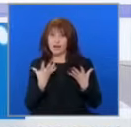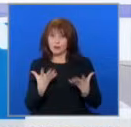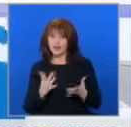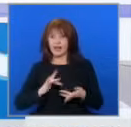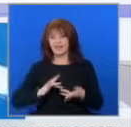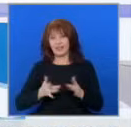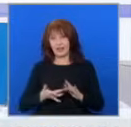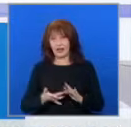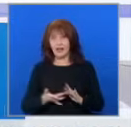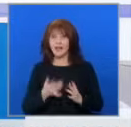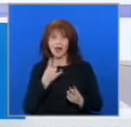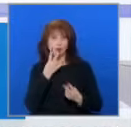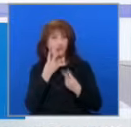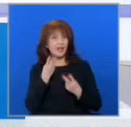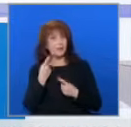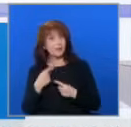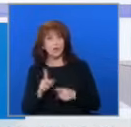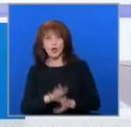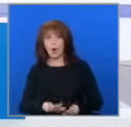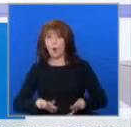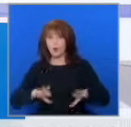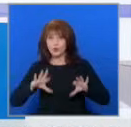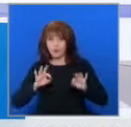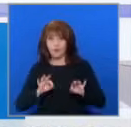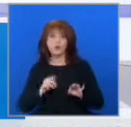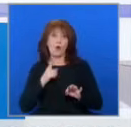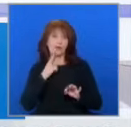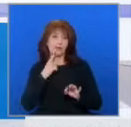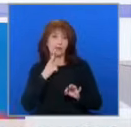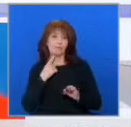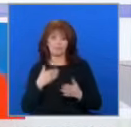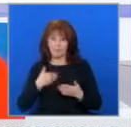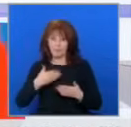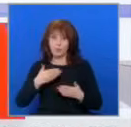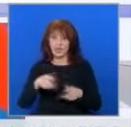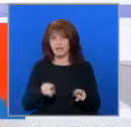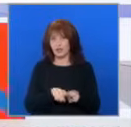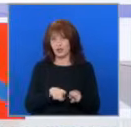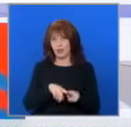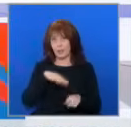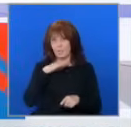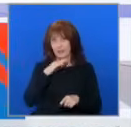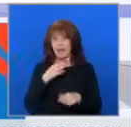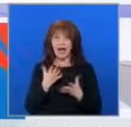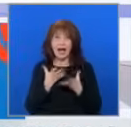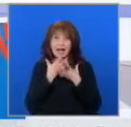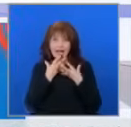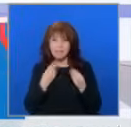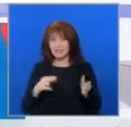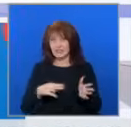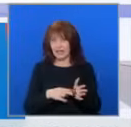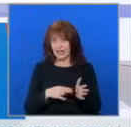протеста на Явор, но видяхме и други, които бяха готови съвсем буквално да последват неговия пример. И ето как липсата